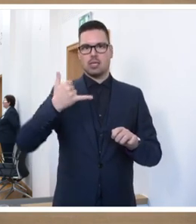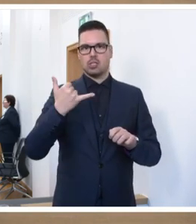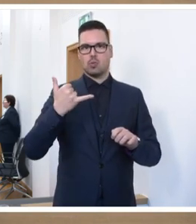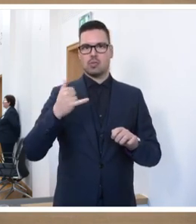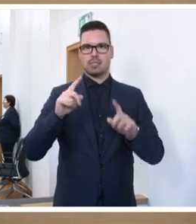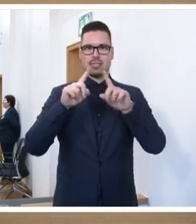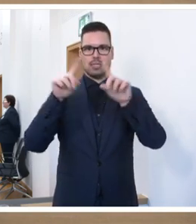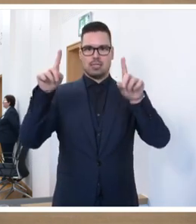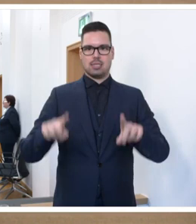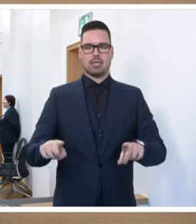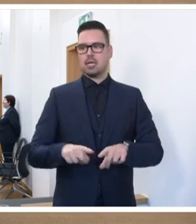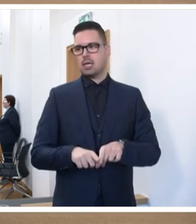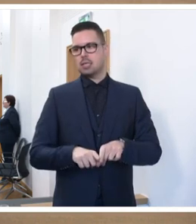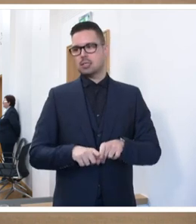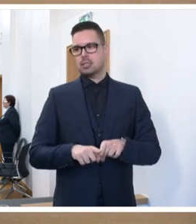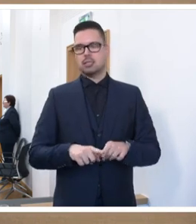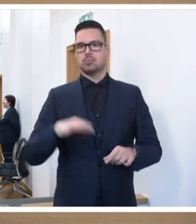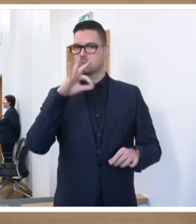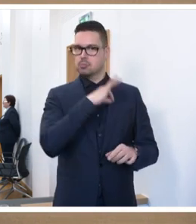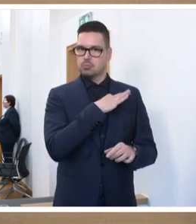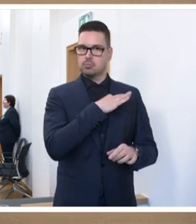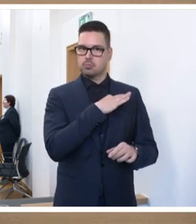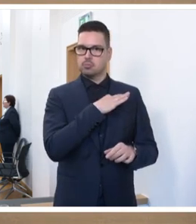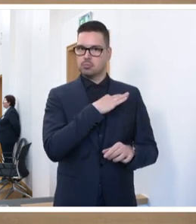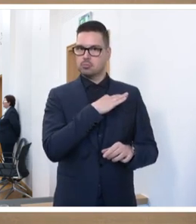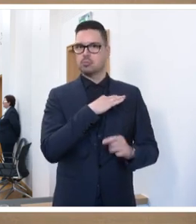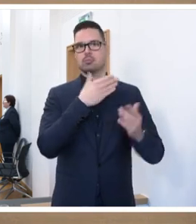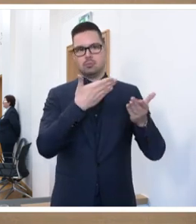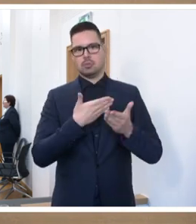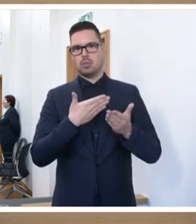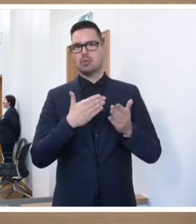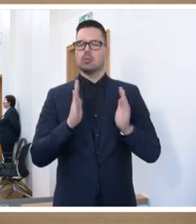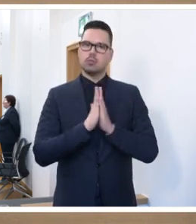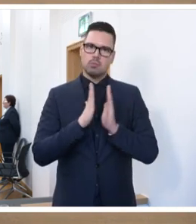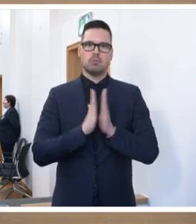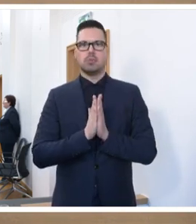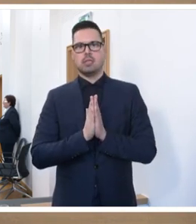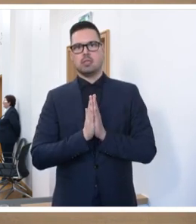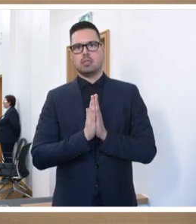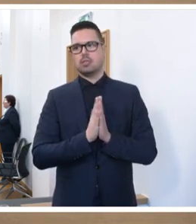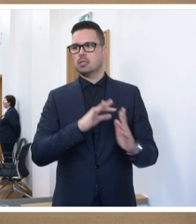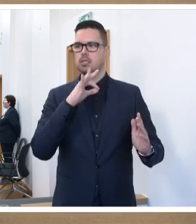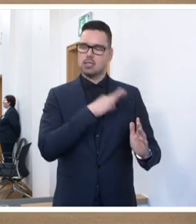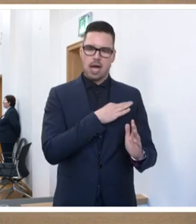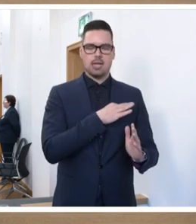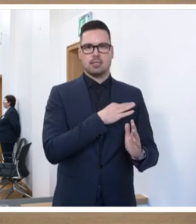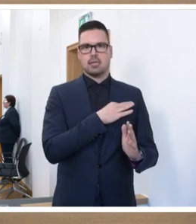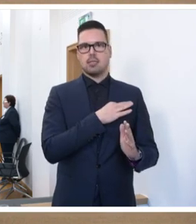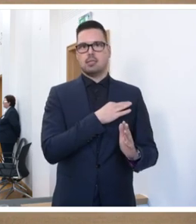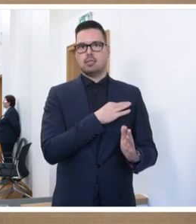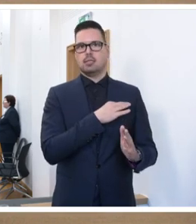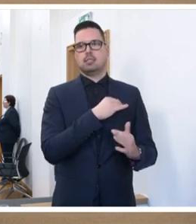Karte mit der Anstecknadel nochmal auf den Tisch zu legen. Und ich bitte einfach darum, diese Anstecknadel ganz bewusst zu